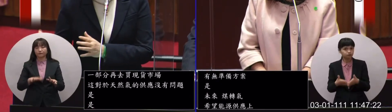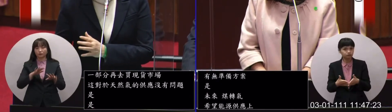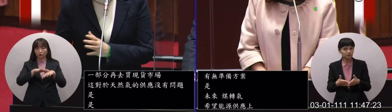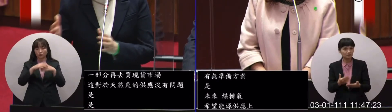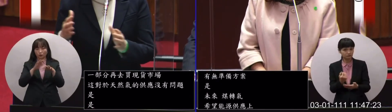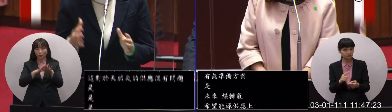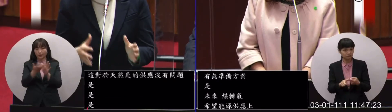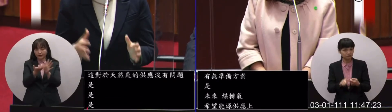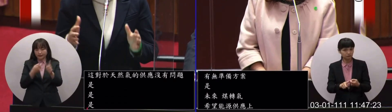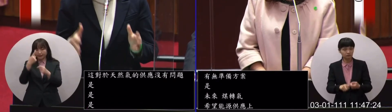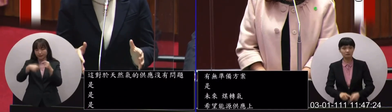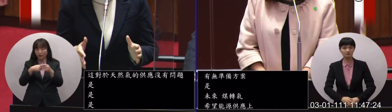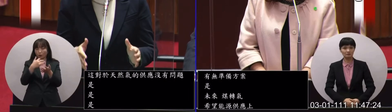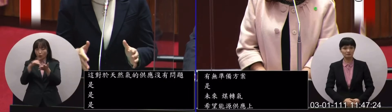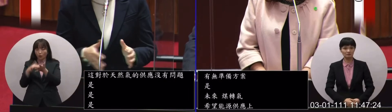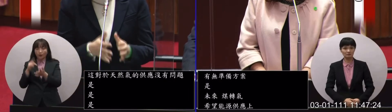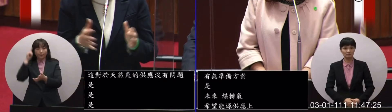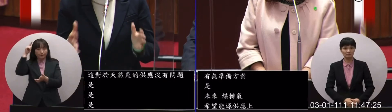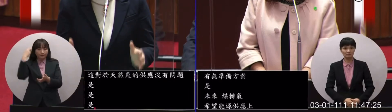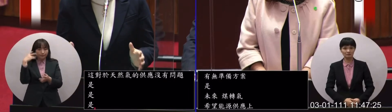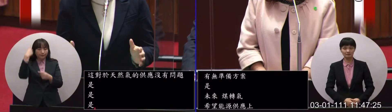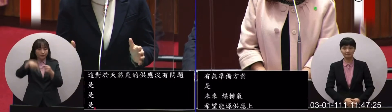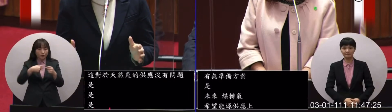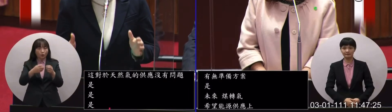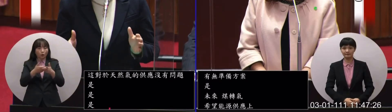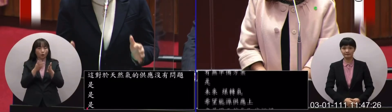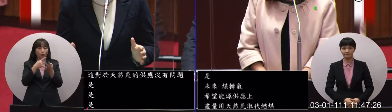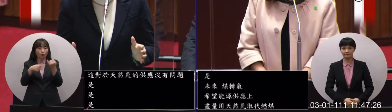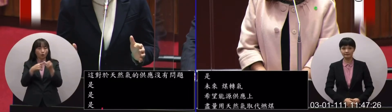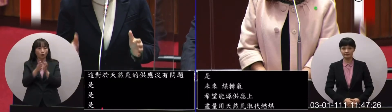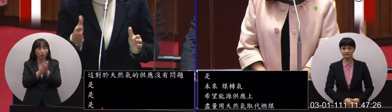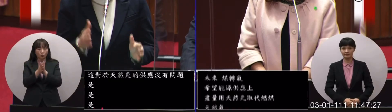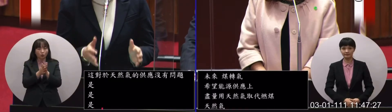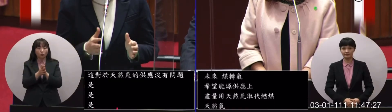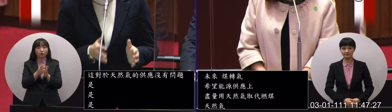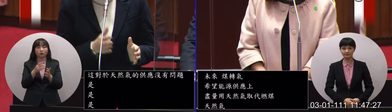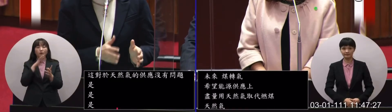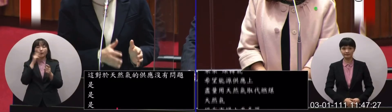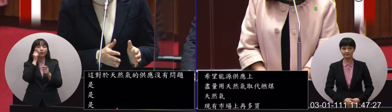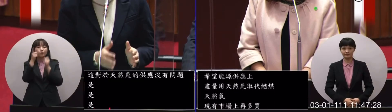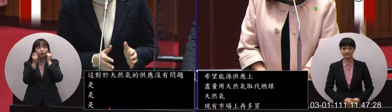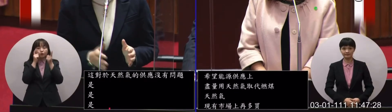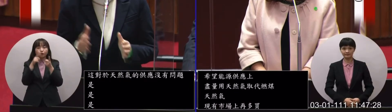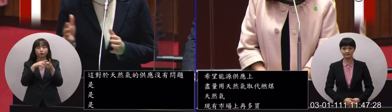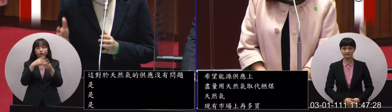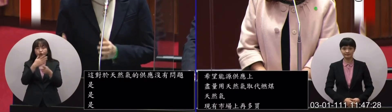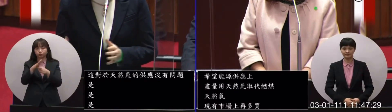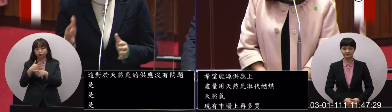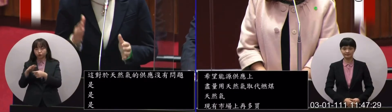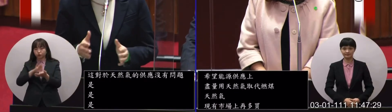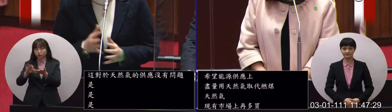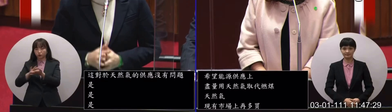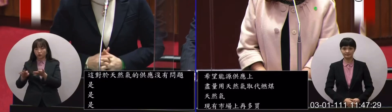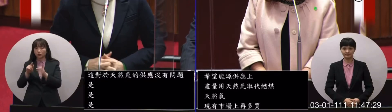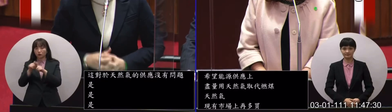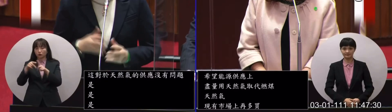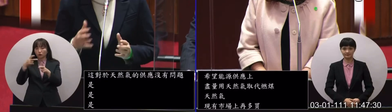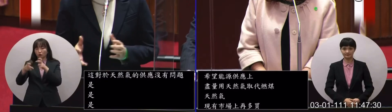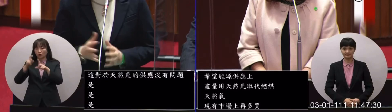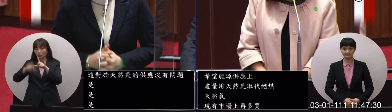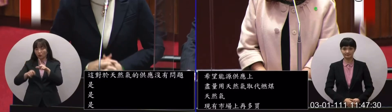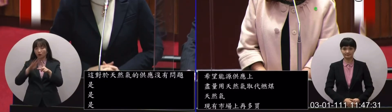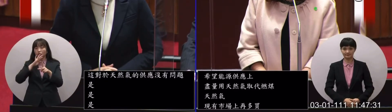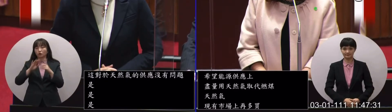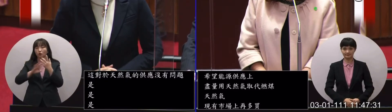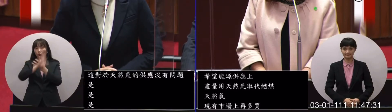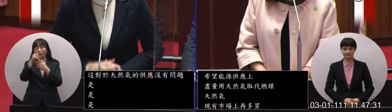在前一年就预估下一年可能会需要的气量，然后每个月的分配等等，那中油就会到国际